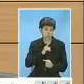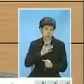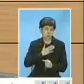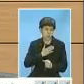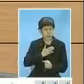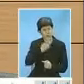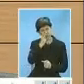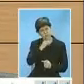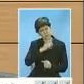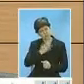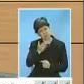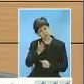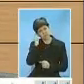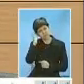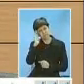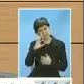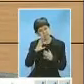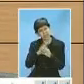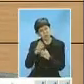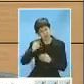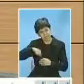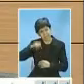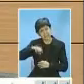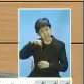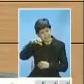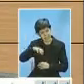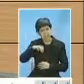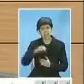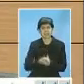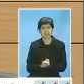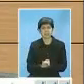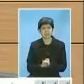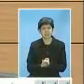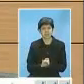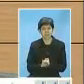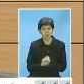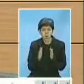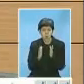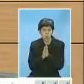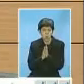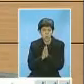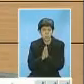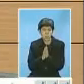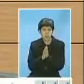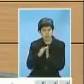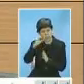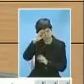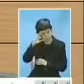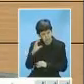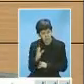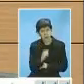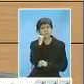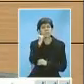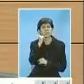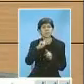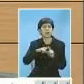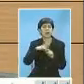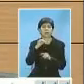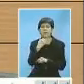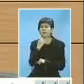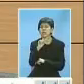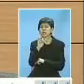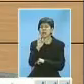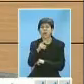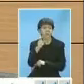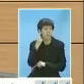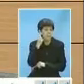ผมเห็นว่าท่านสุนัยนั้นได้กล่าวถึงศาลร่วมยึดอำนาจในวันที่19กันยายนถ้าท่าน